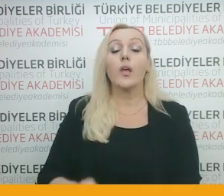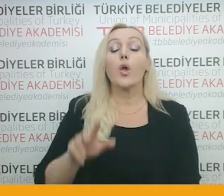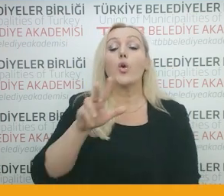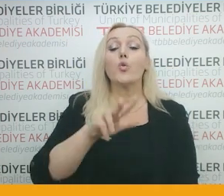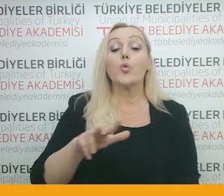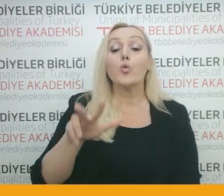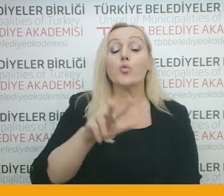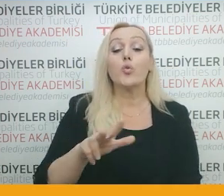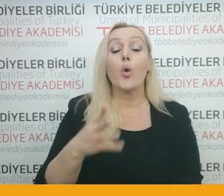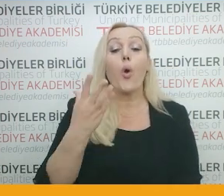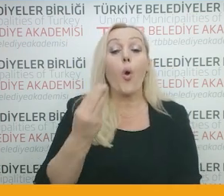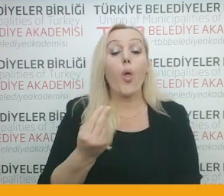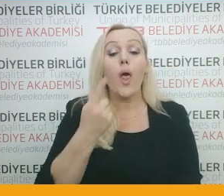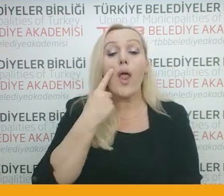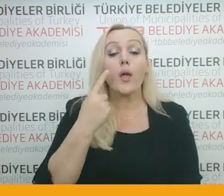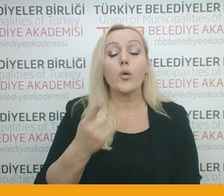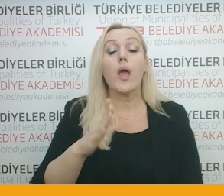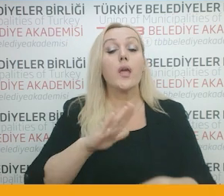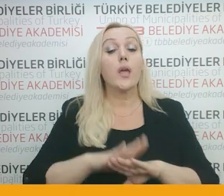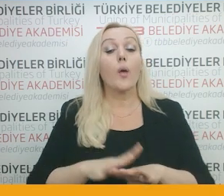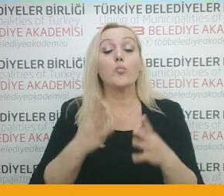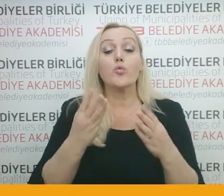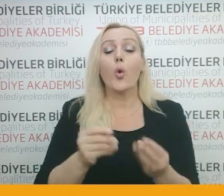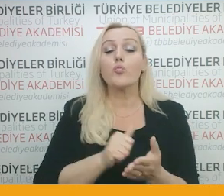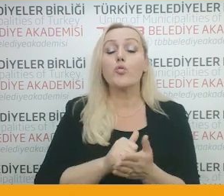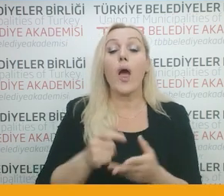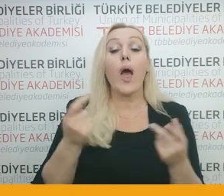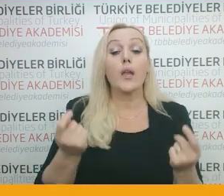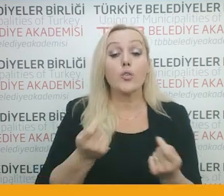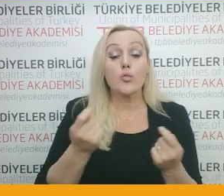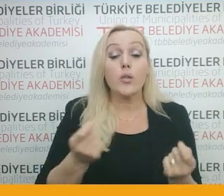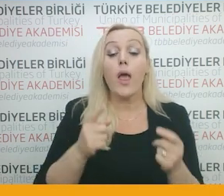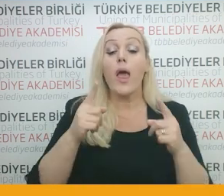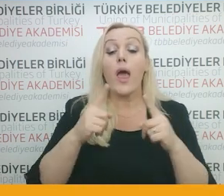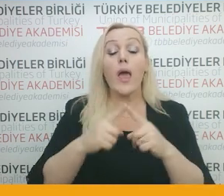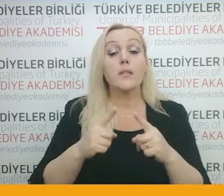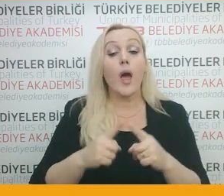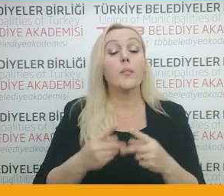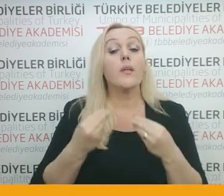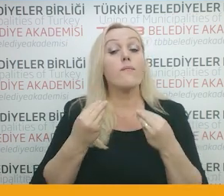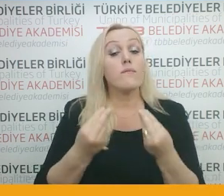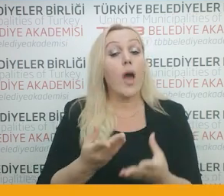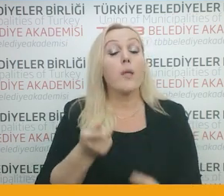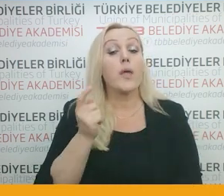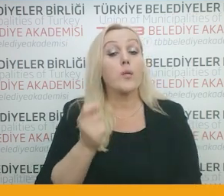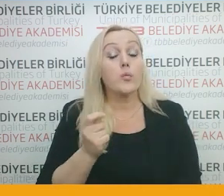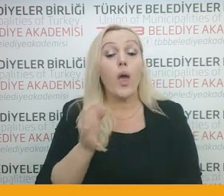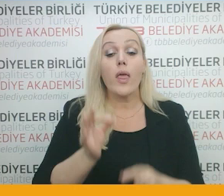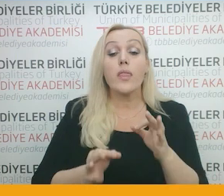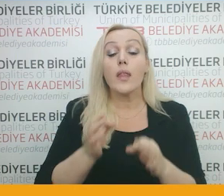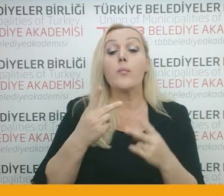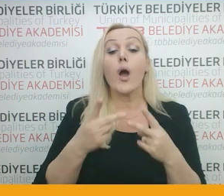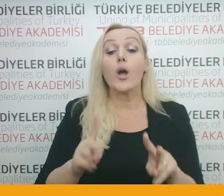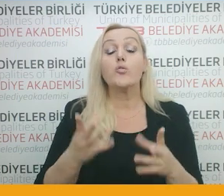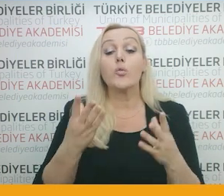sacaya şeklinde bunu görebiliriz. Yaptığımız her işin hesabını vermek durumundayız. Denetime açık olmak durumundayız.